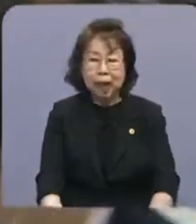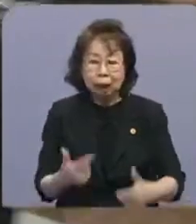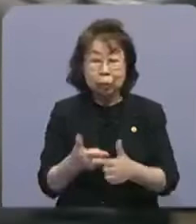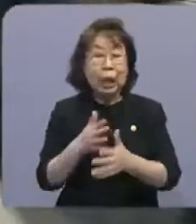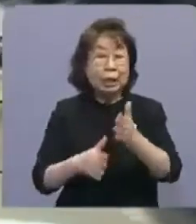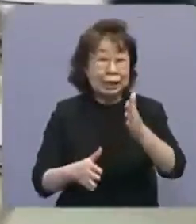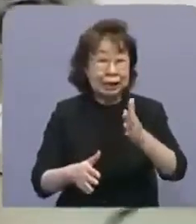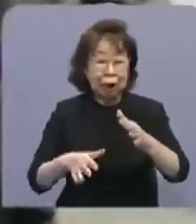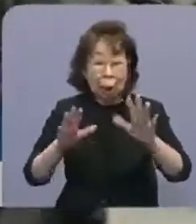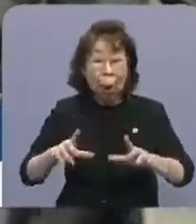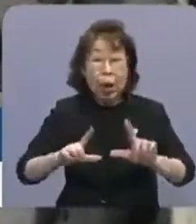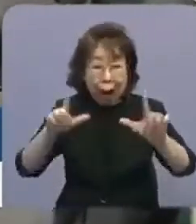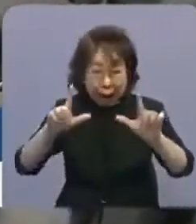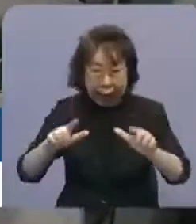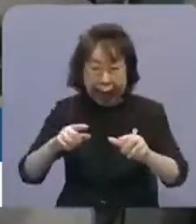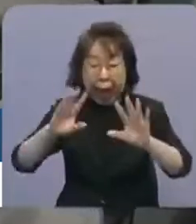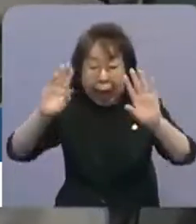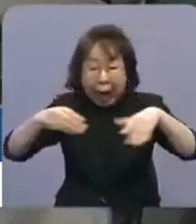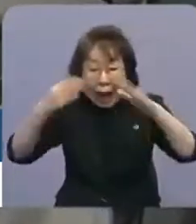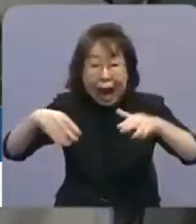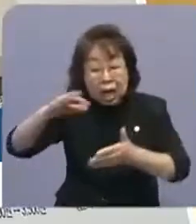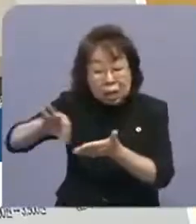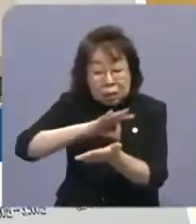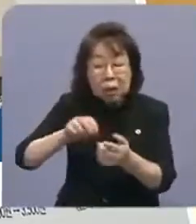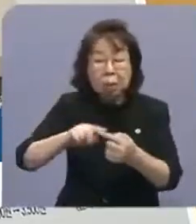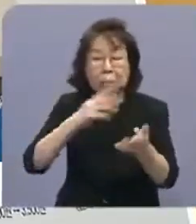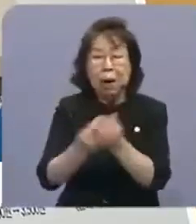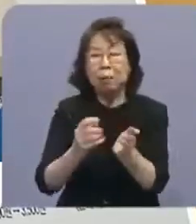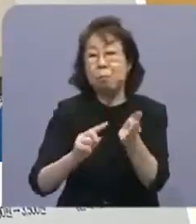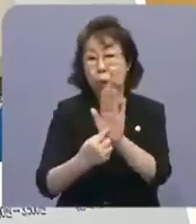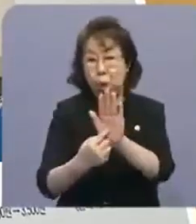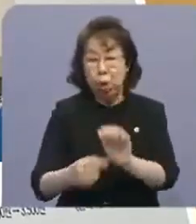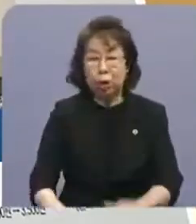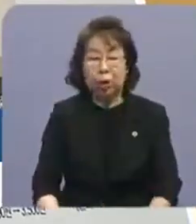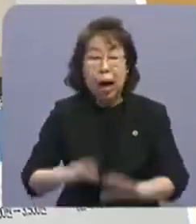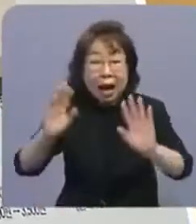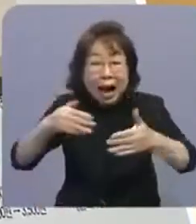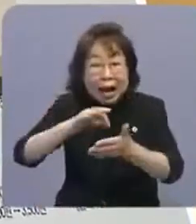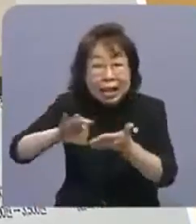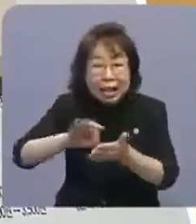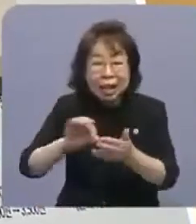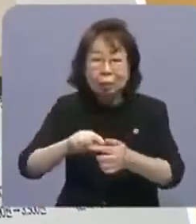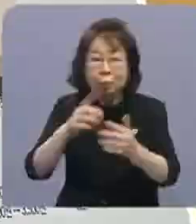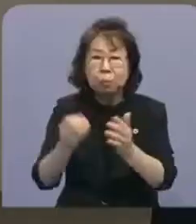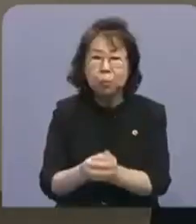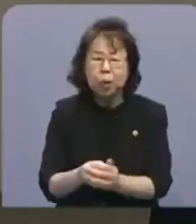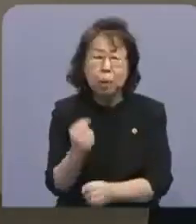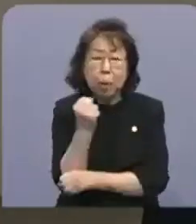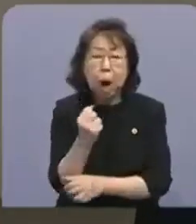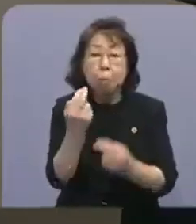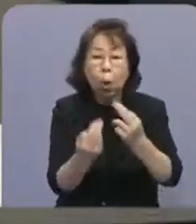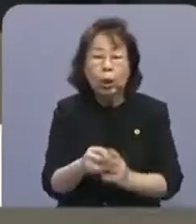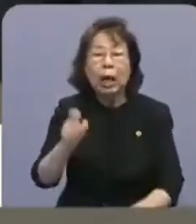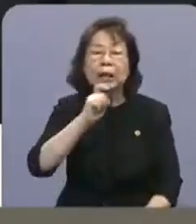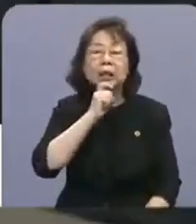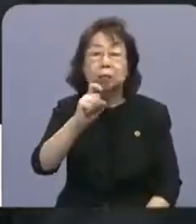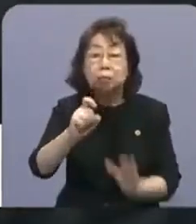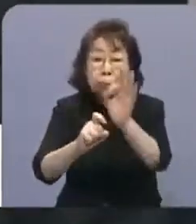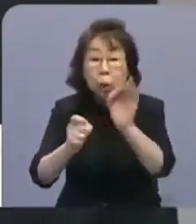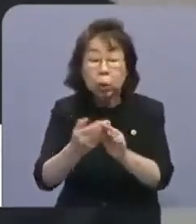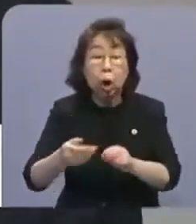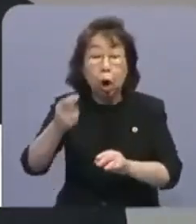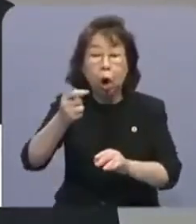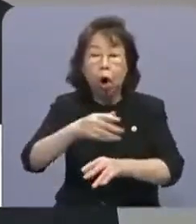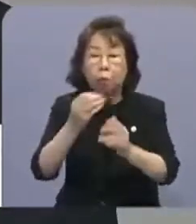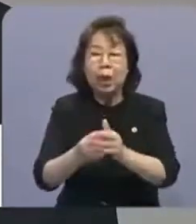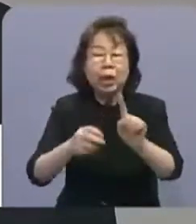부산시가 올해 제1차 추가경정 예산안을 발표했습니다. 추경 예산안 규모는 본 예산보다 10%가 증가한